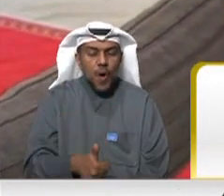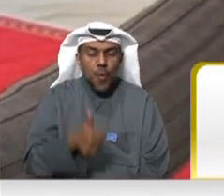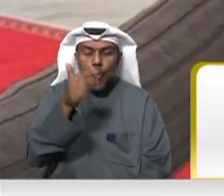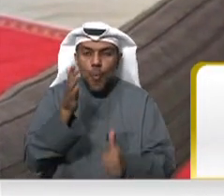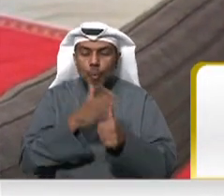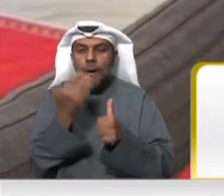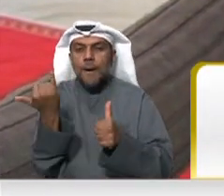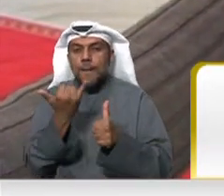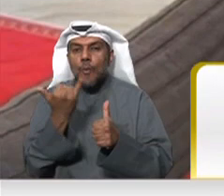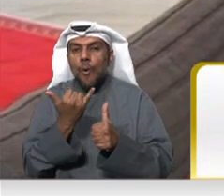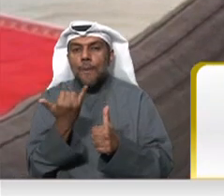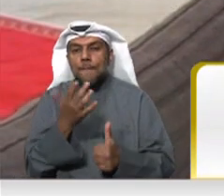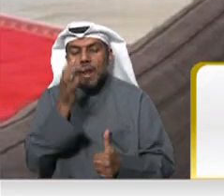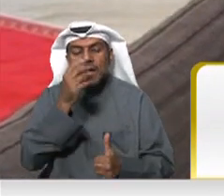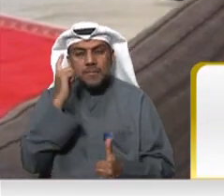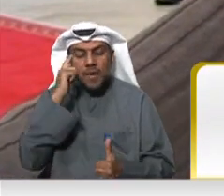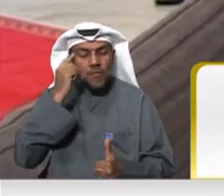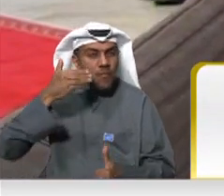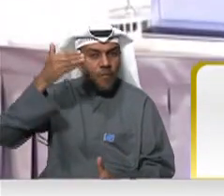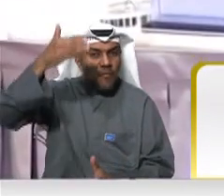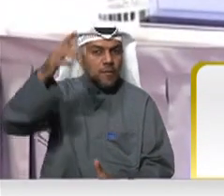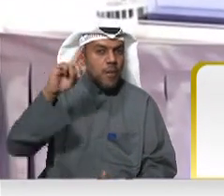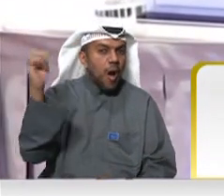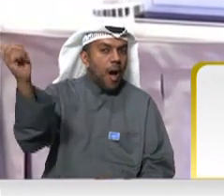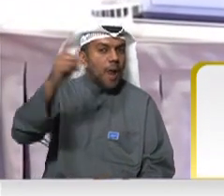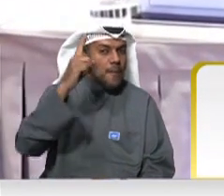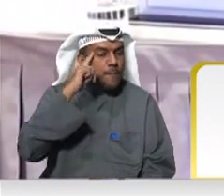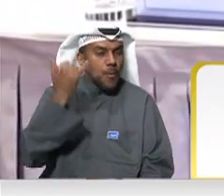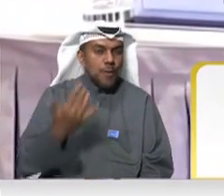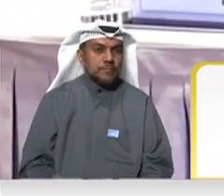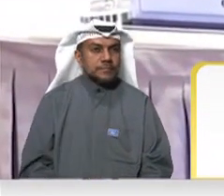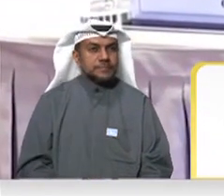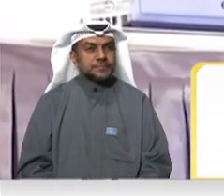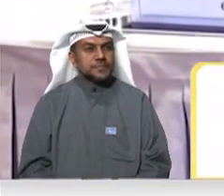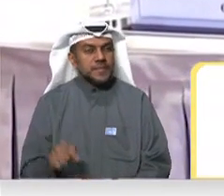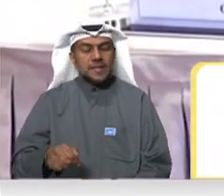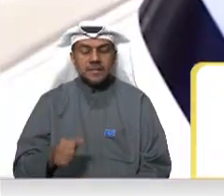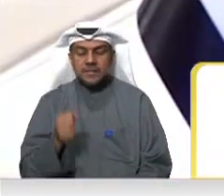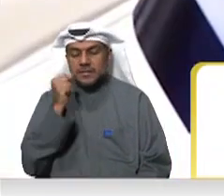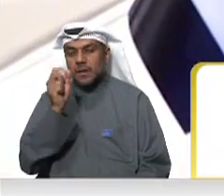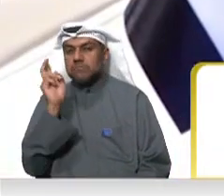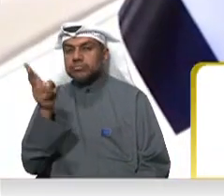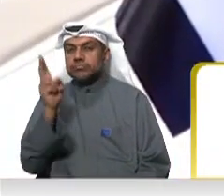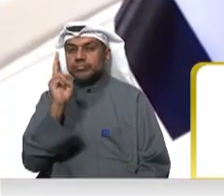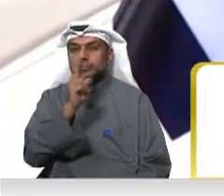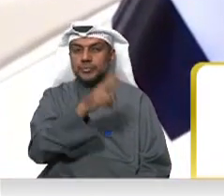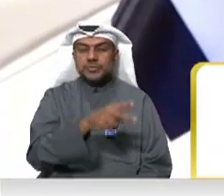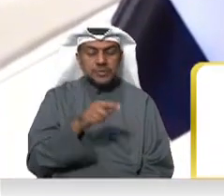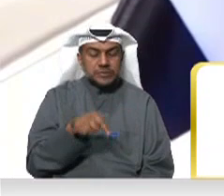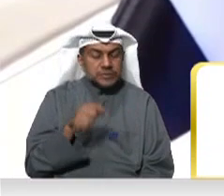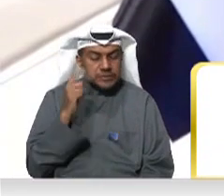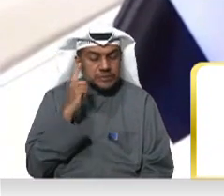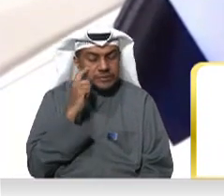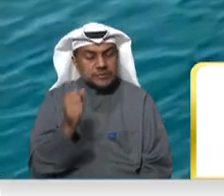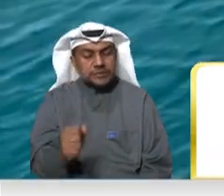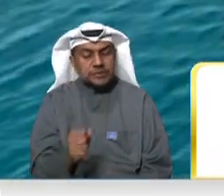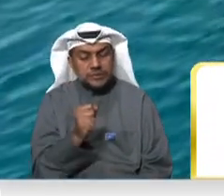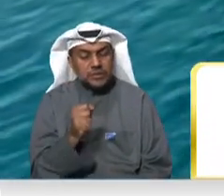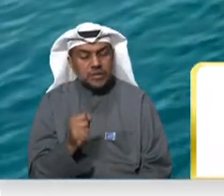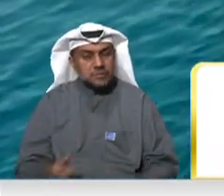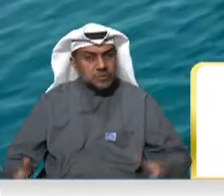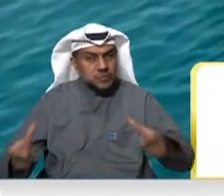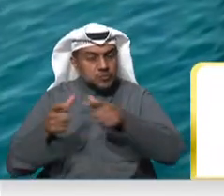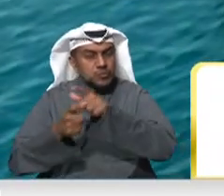هام في مستقبل الطاقوي للعالم. تحديات كبيرة تنتظر المشاركين قصد بلورة